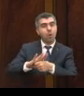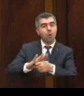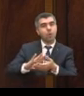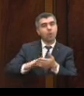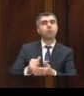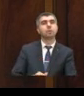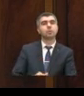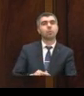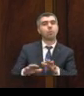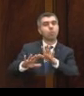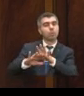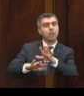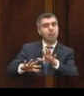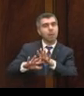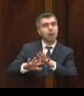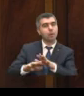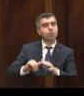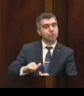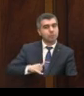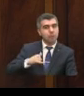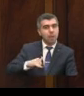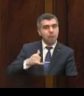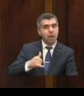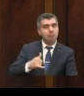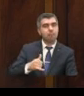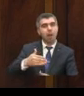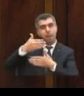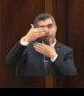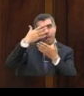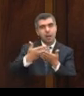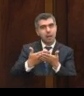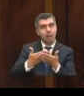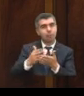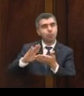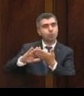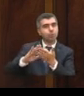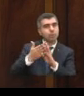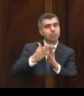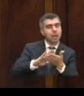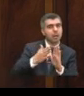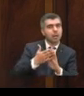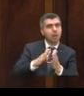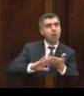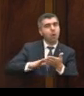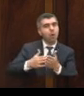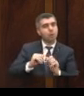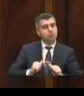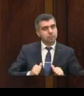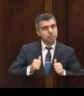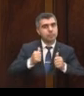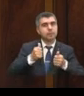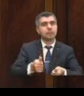فئات المجتمع، خصوصا لدى الشباب المغربي وفعاليته الجمعوية التي انخرطت بكل